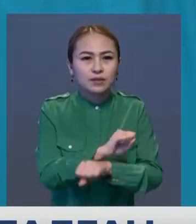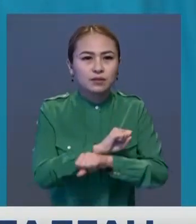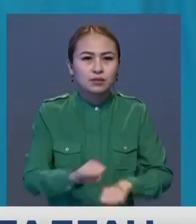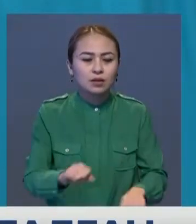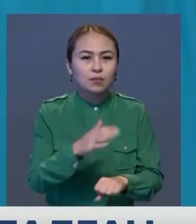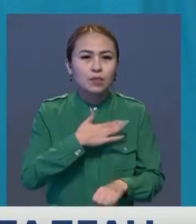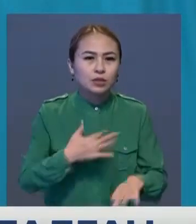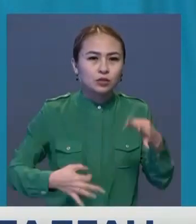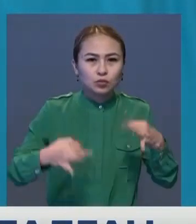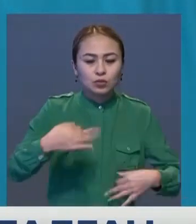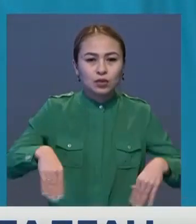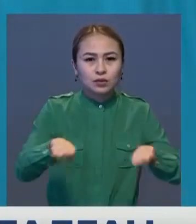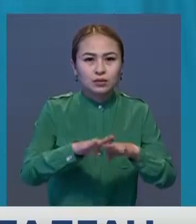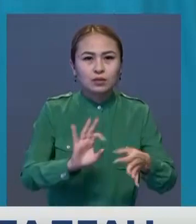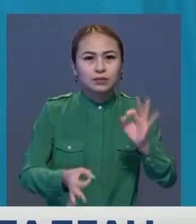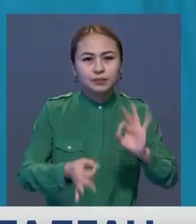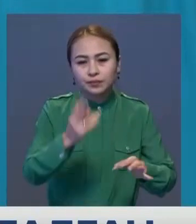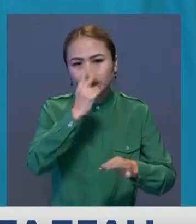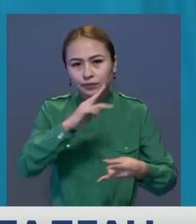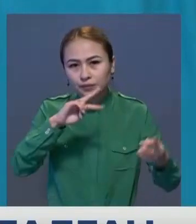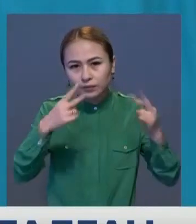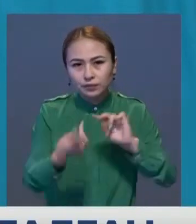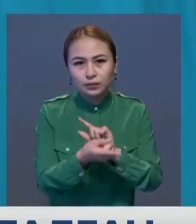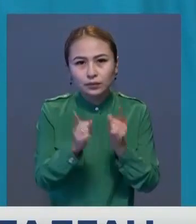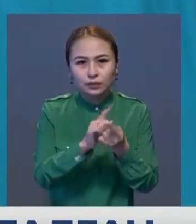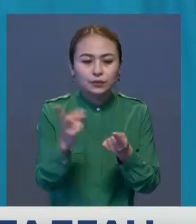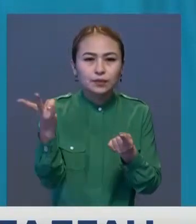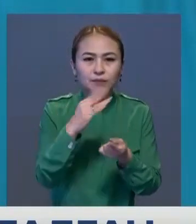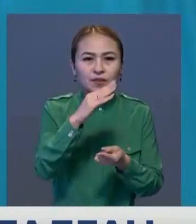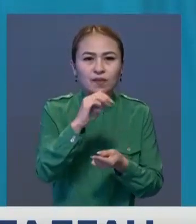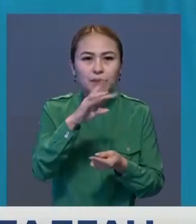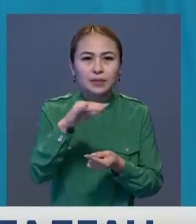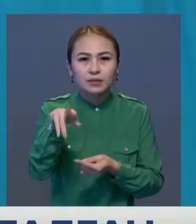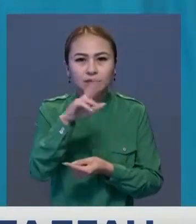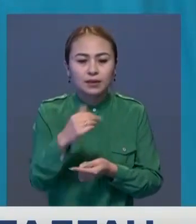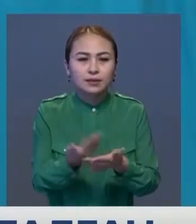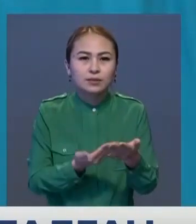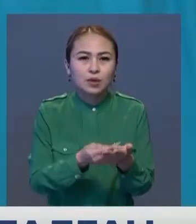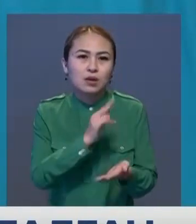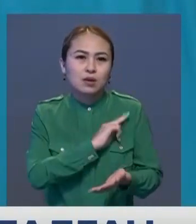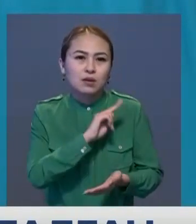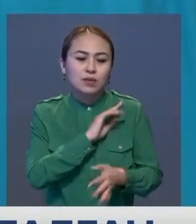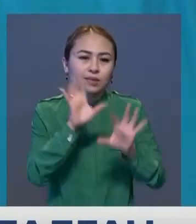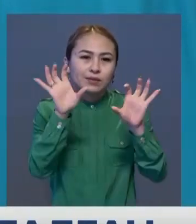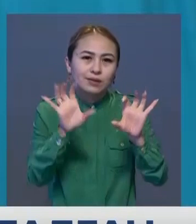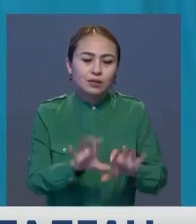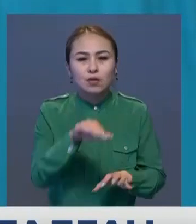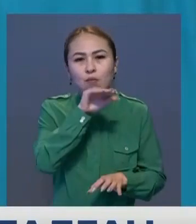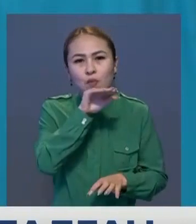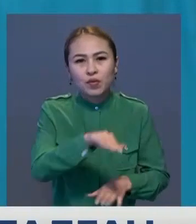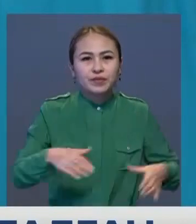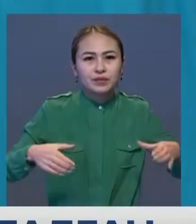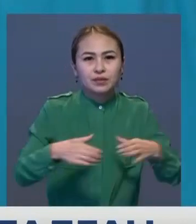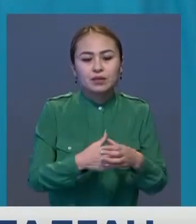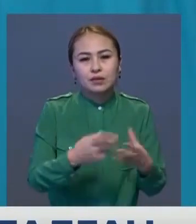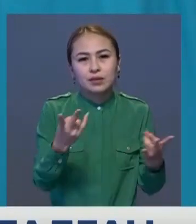Біз судьяларға деген қалыптасқан теріс көзқарасты өзгертуіміз керек. Фемиданың барлық қызметкері заңдылықтың, кәсібиліктің үстем құруына